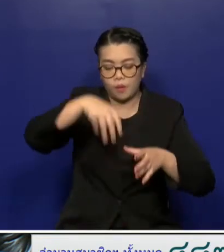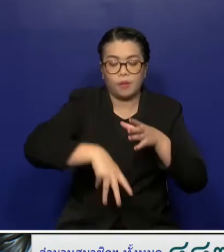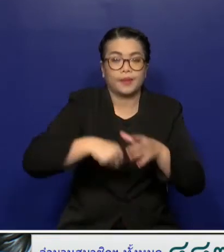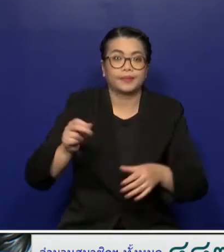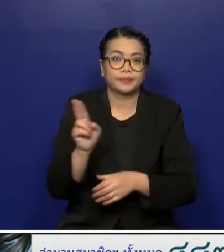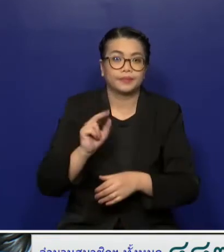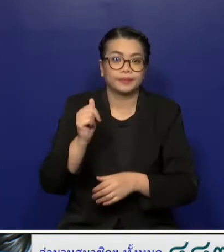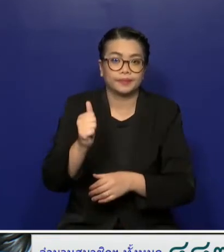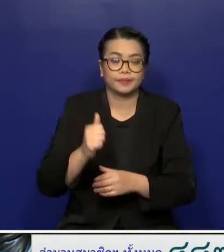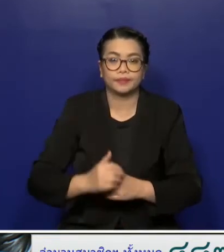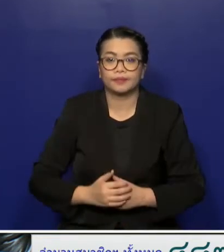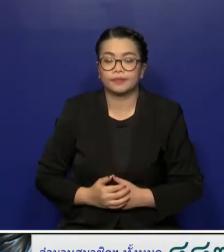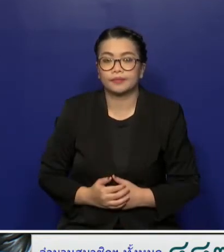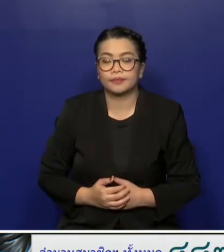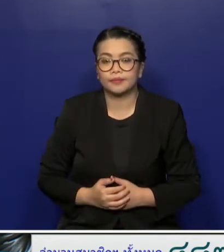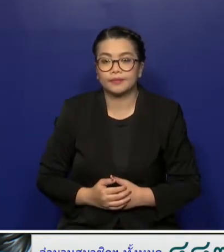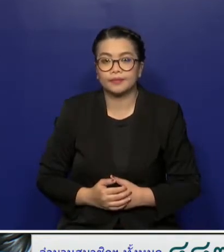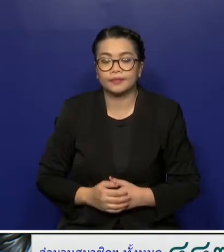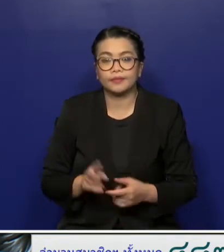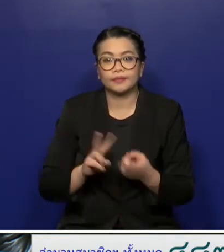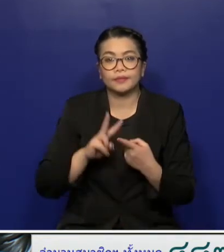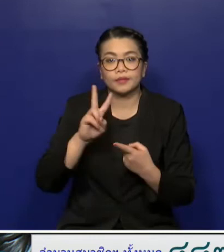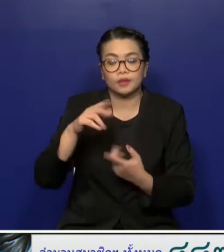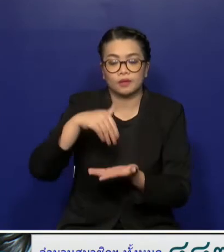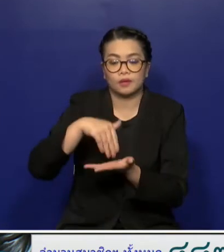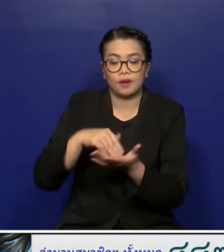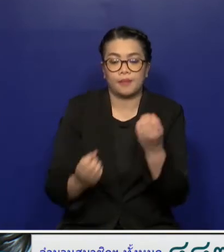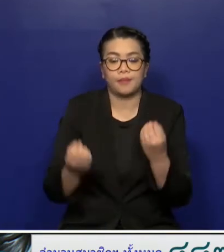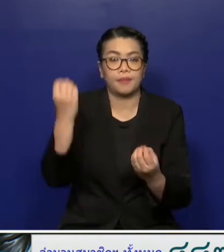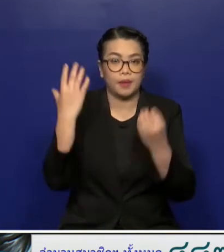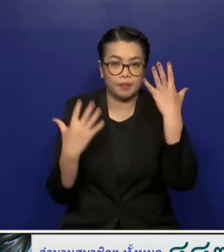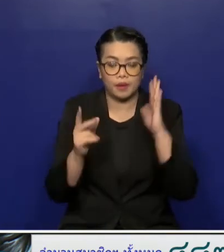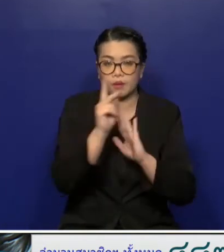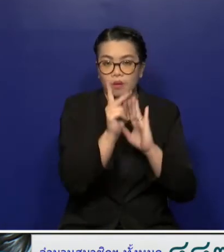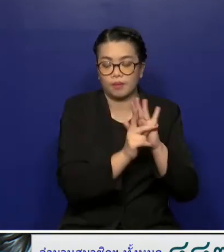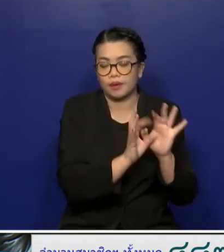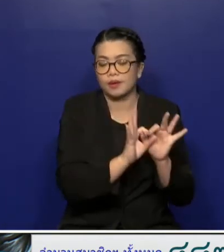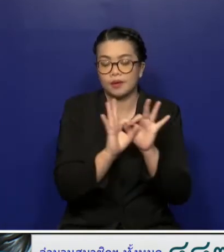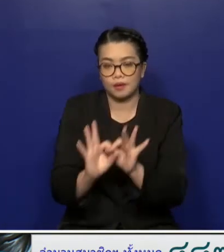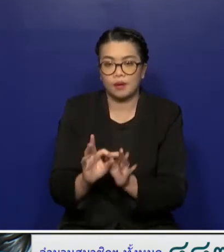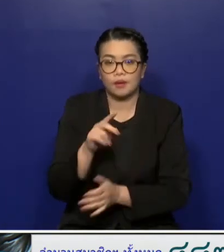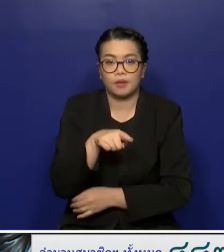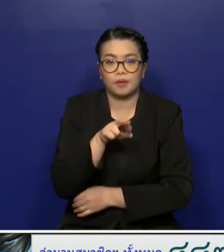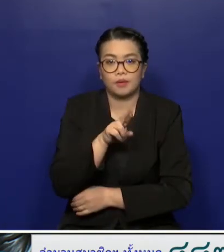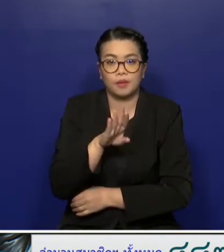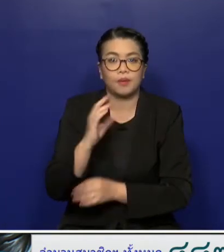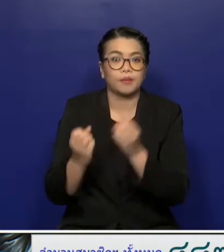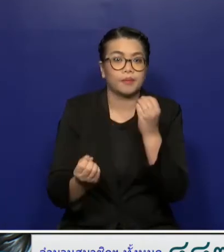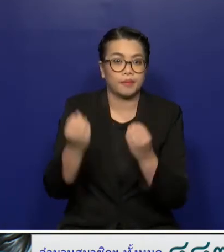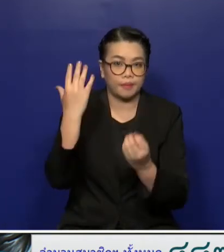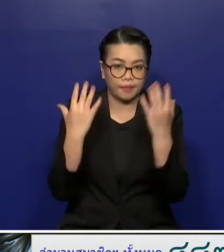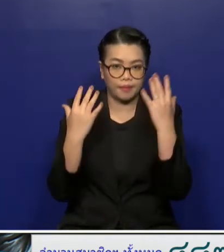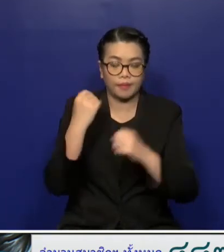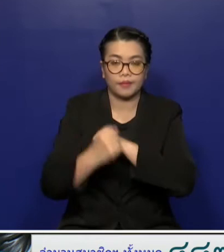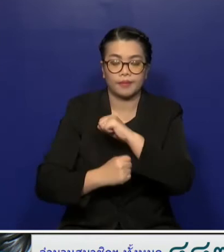2 ค่ะ ทเธขอเสนอประยังกลมป่าไม้อันเป็กฎหมายที่เกี่ยวเนื่องด้วย พ.บ.ป่าไม้ พ. 24